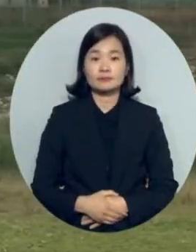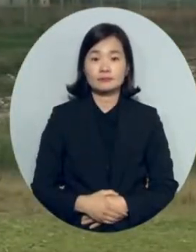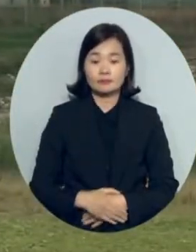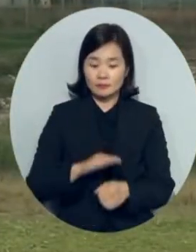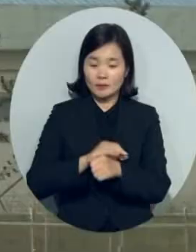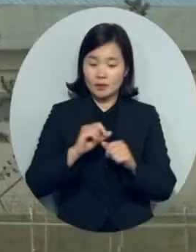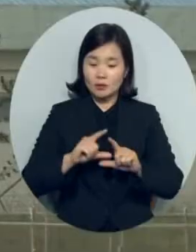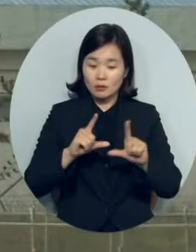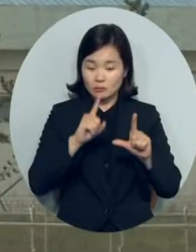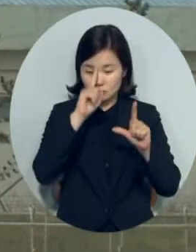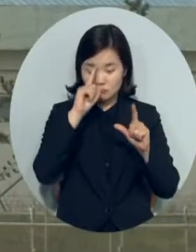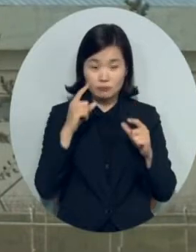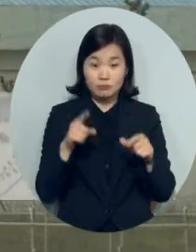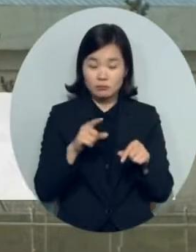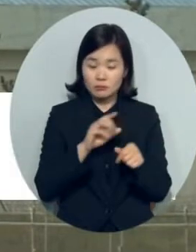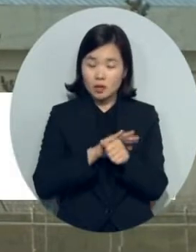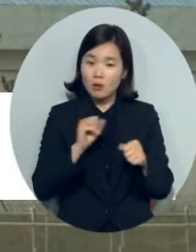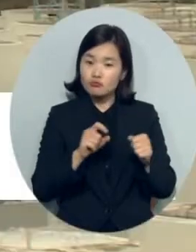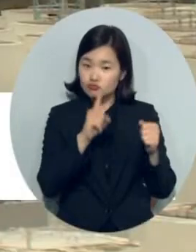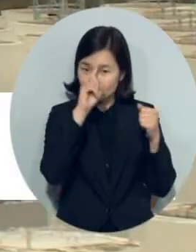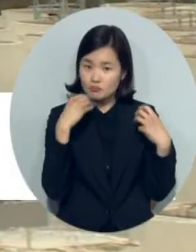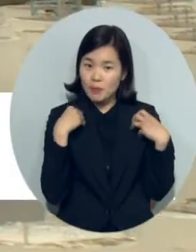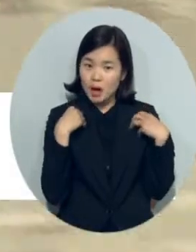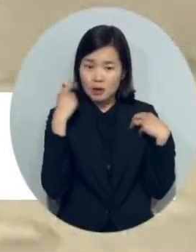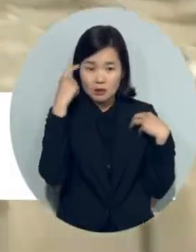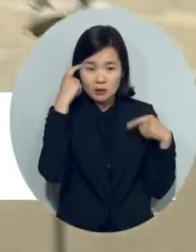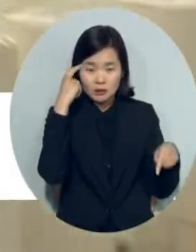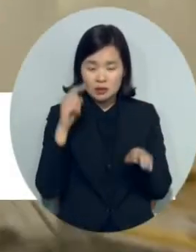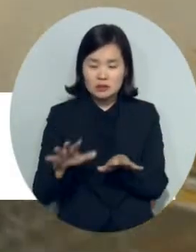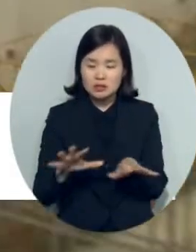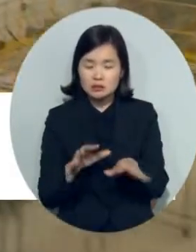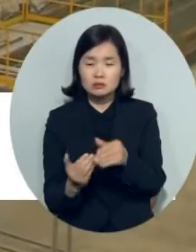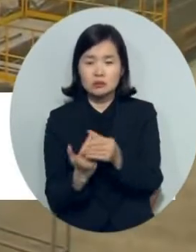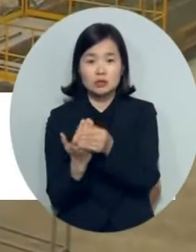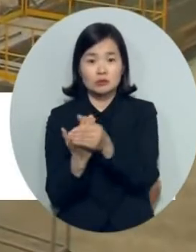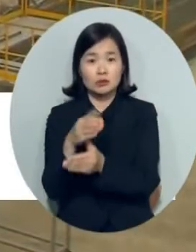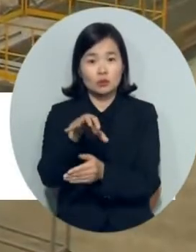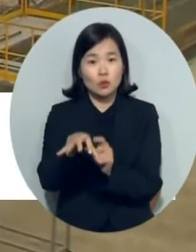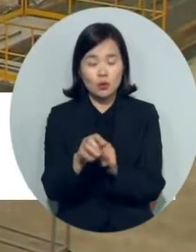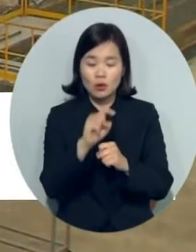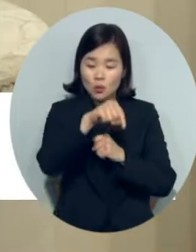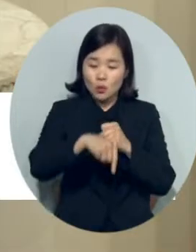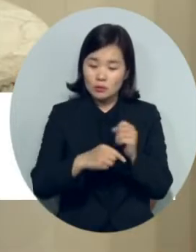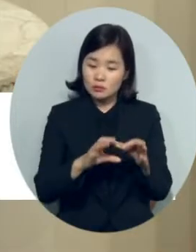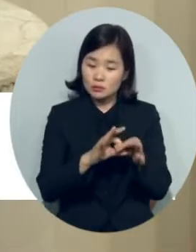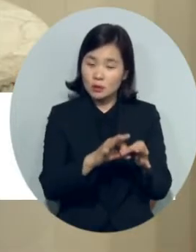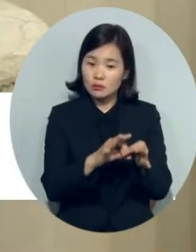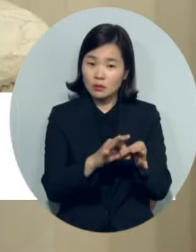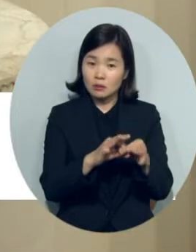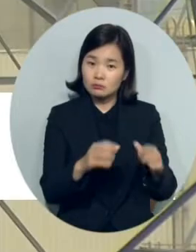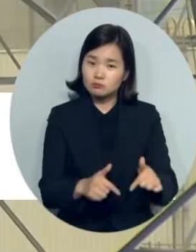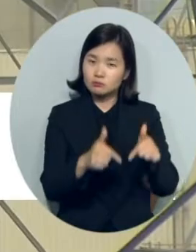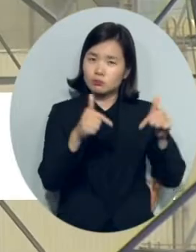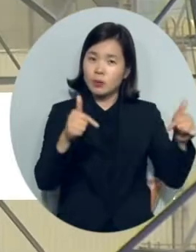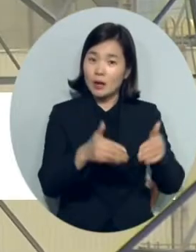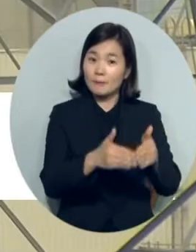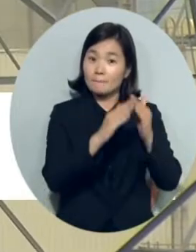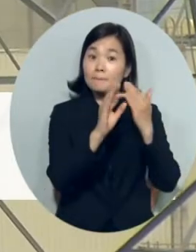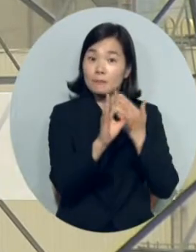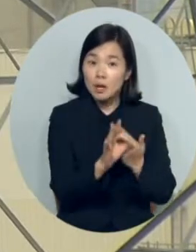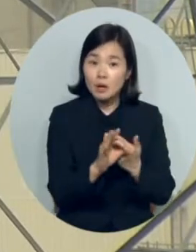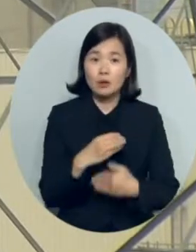경북도 a 같은 진혼 저는 보이드 지진이 많이 발생하는 지역에 원전 관련 시설을 확대 설치할 경우